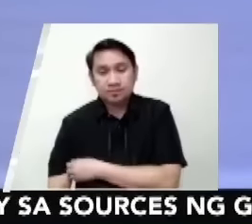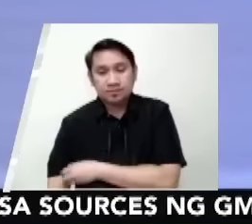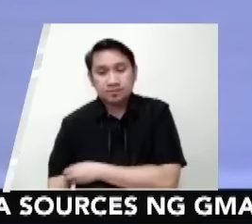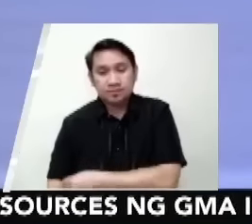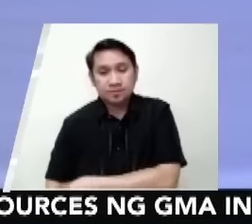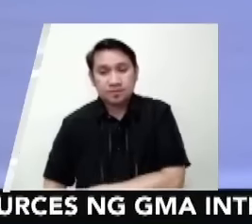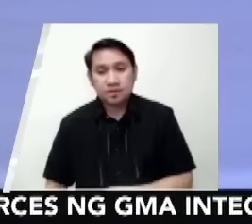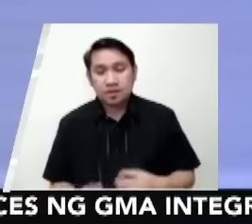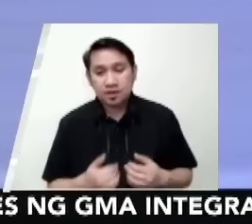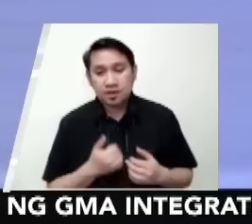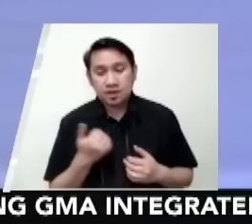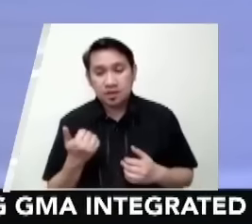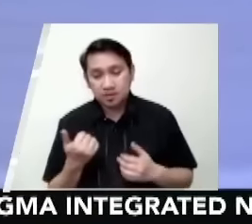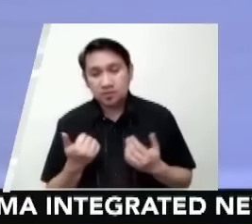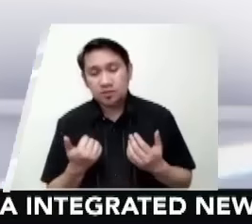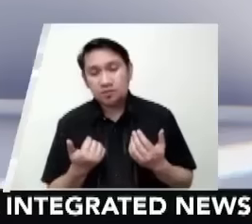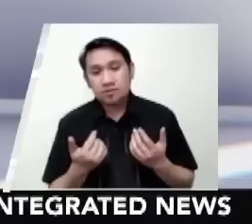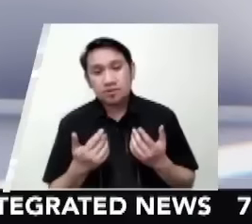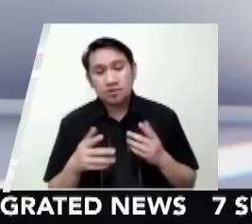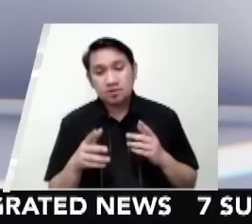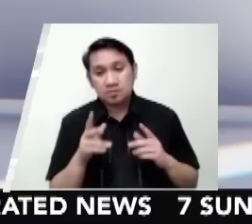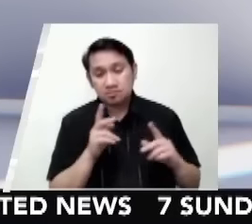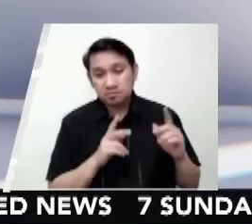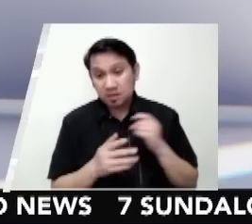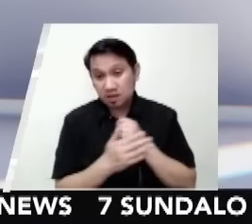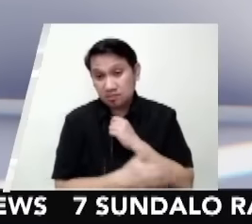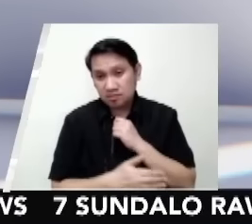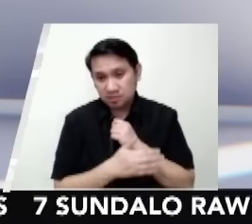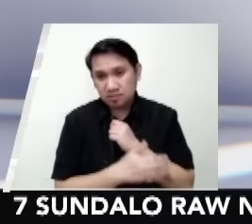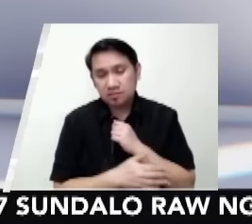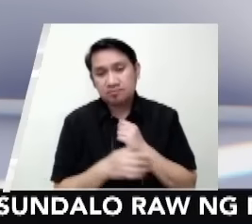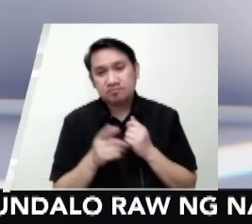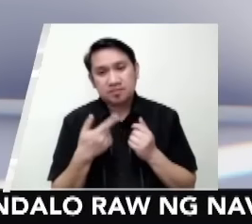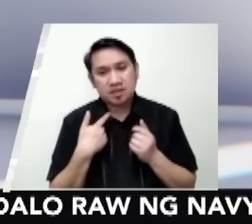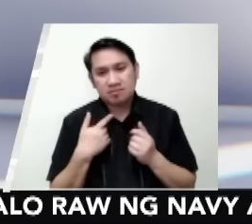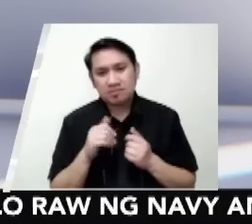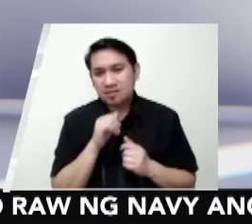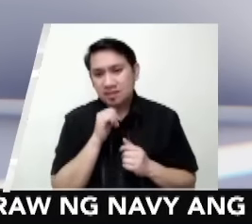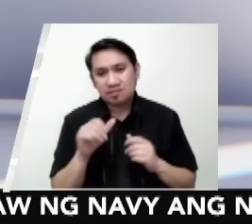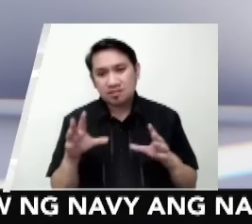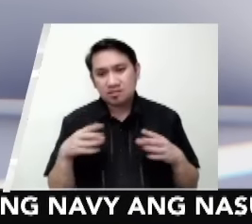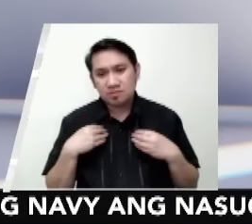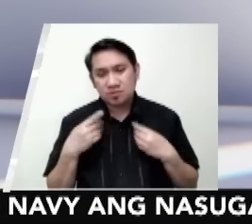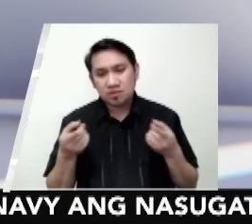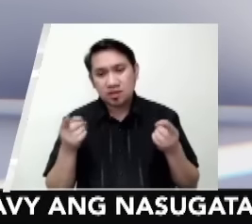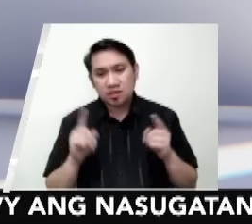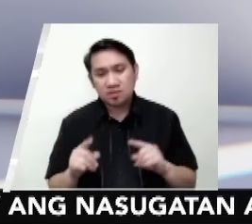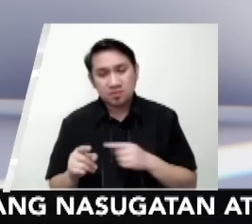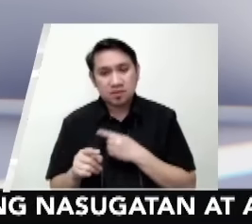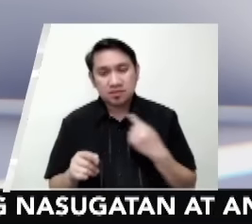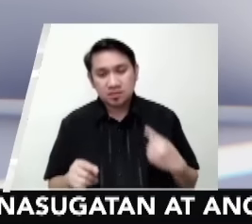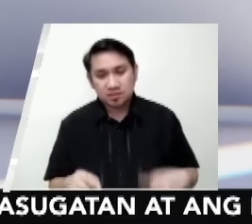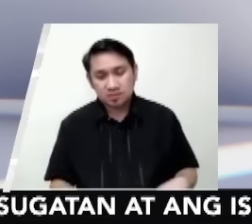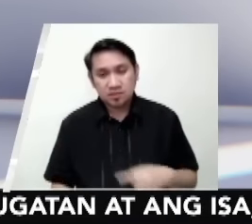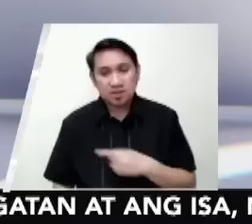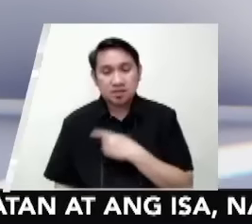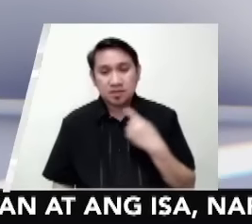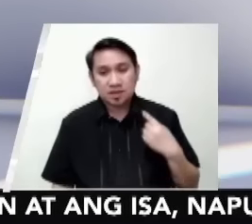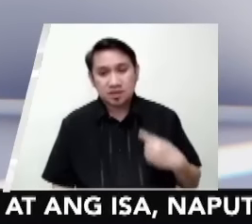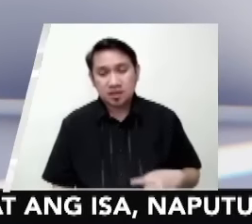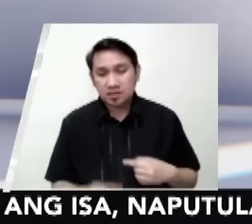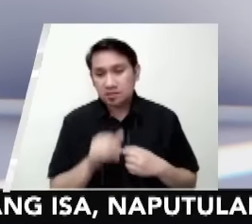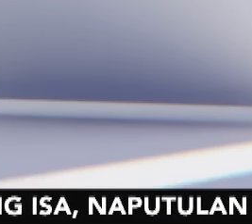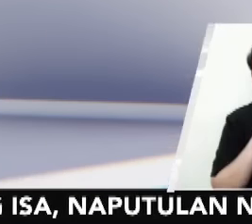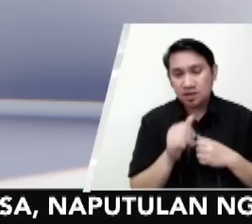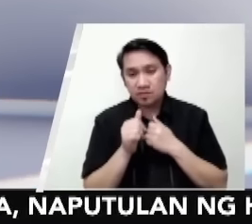China sa West Philippine Sea. Sabi ng Embahada ng Canada sa Pilipinas, hindi sumusunod ang China sa international law, kabilang ang